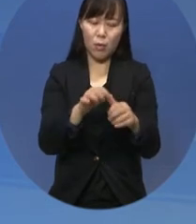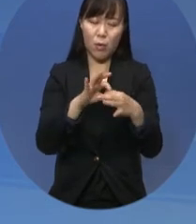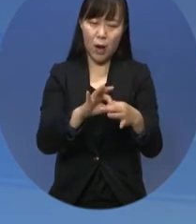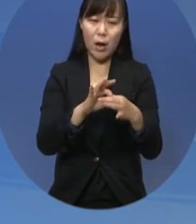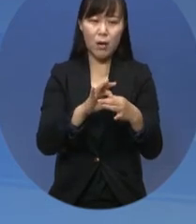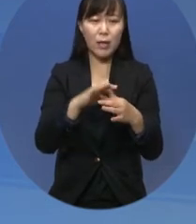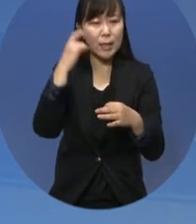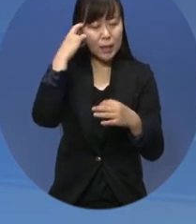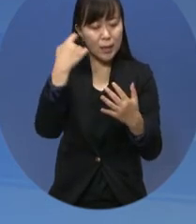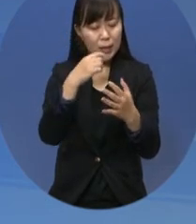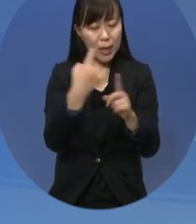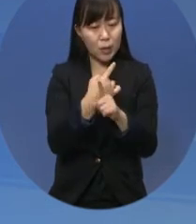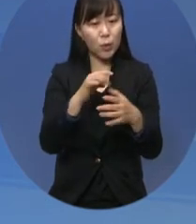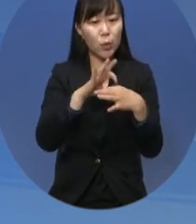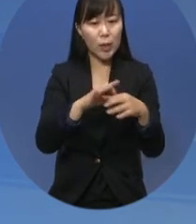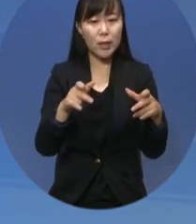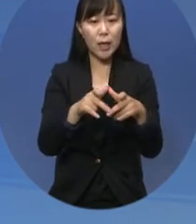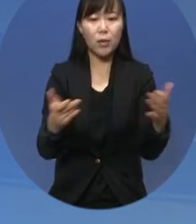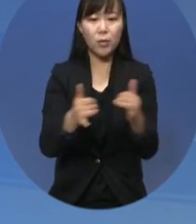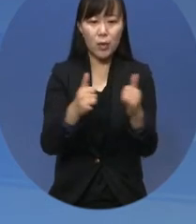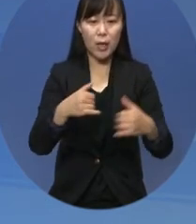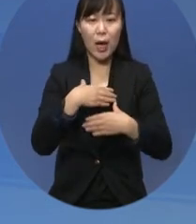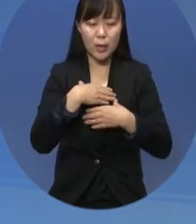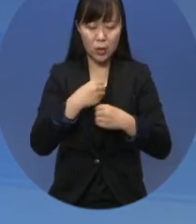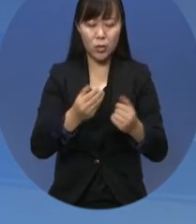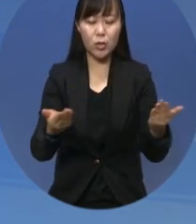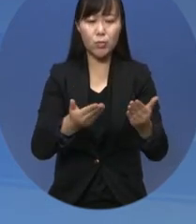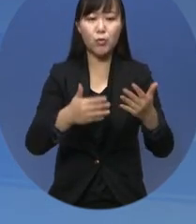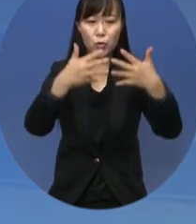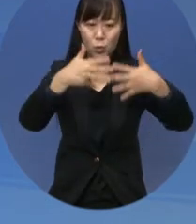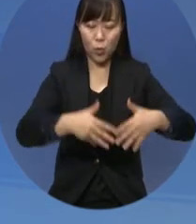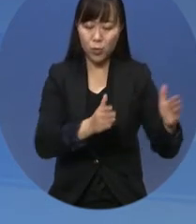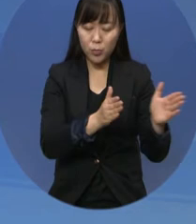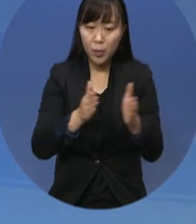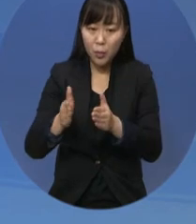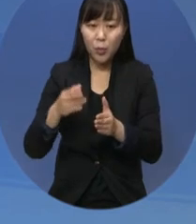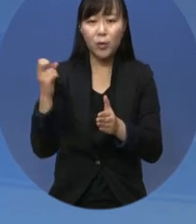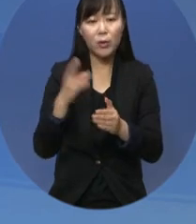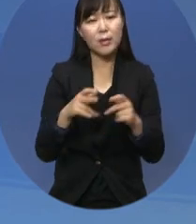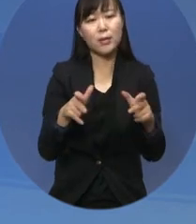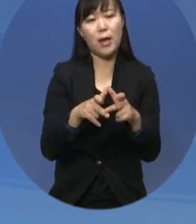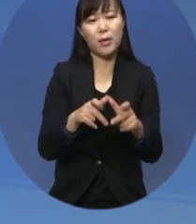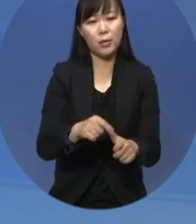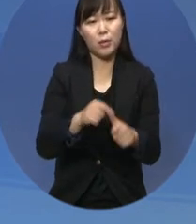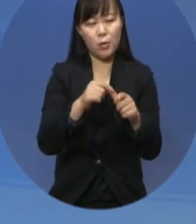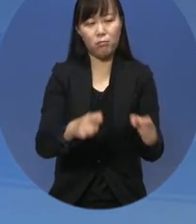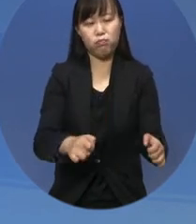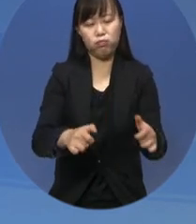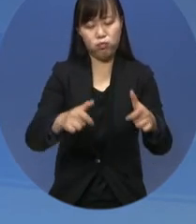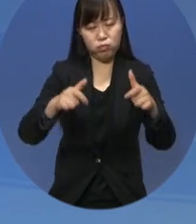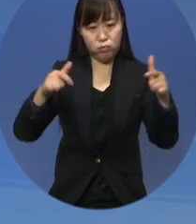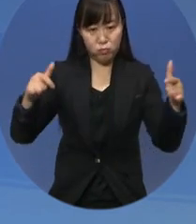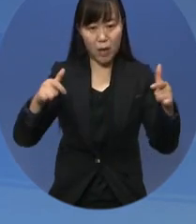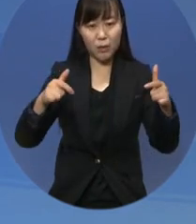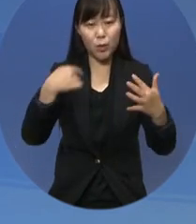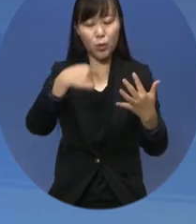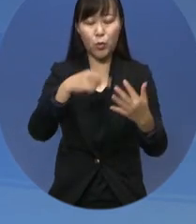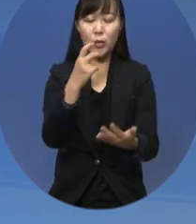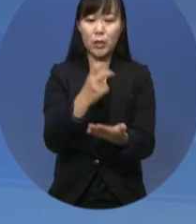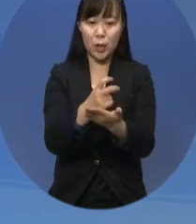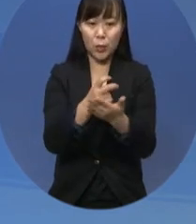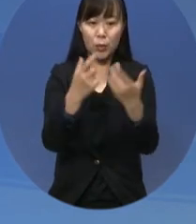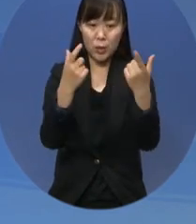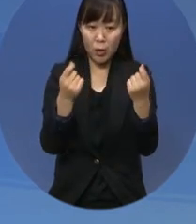인식 개선을 통해 장애인 근로자의 안정적 근무 요건을 조성하고 장애인 채용이 확대될 수 있도록 하는 교육